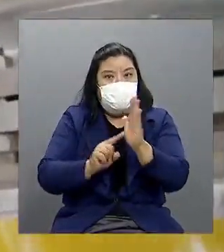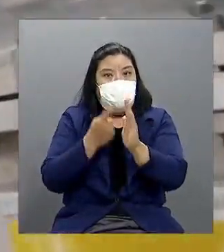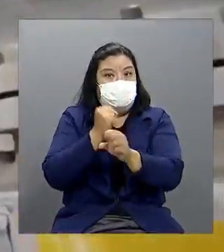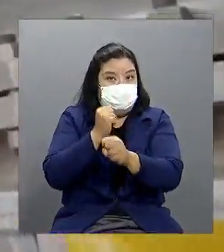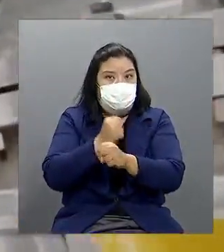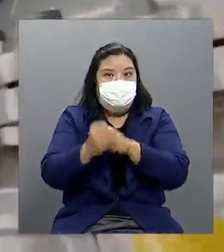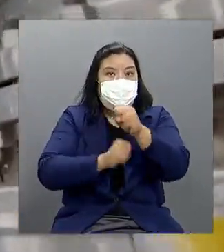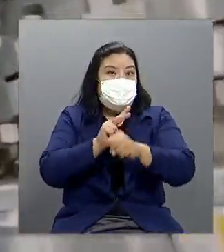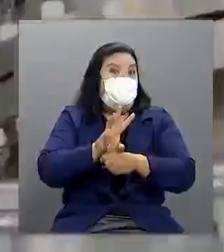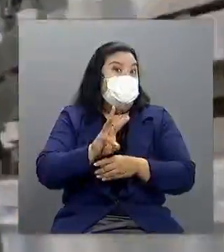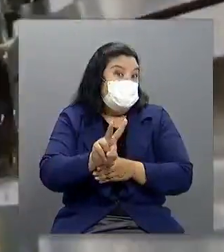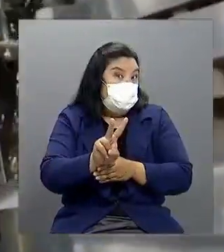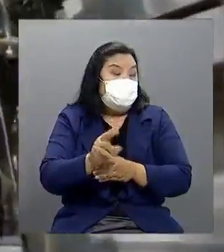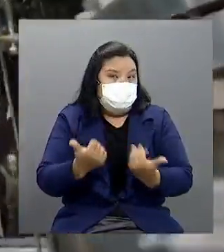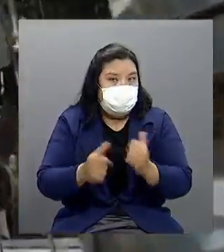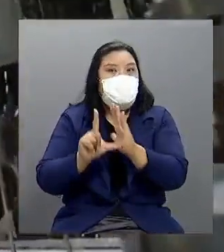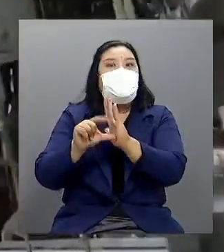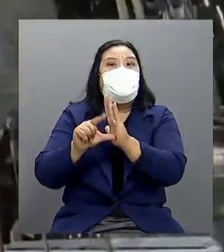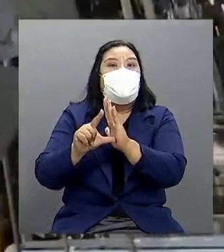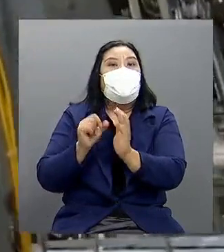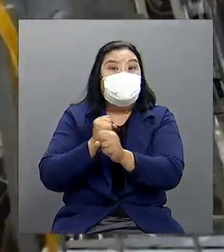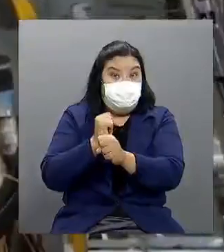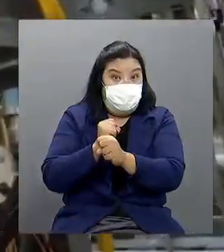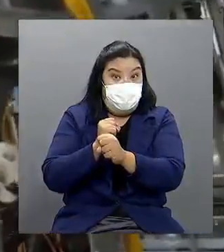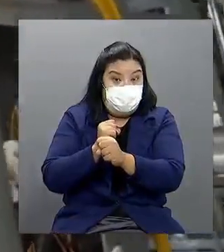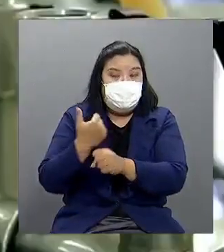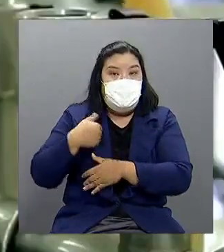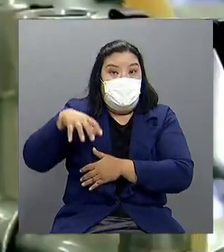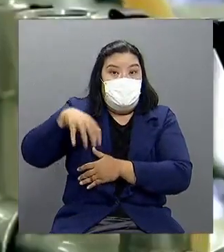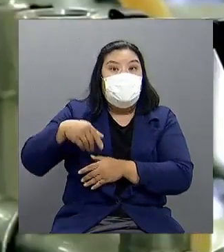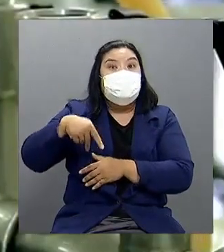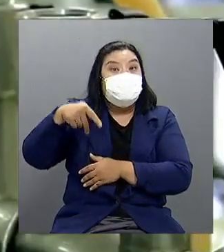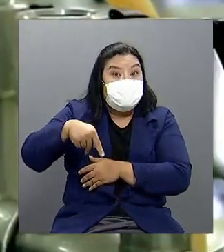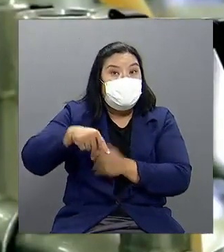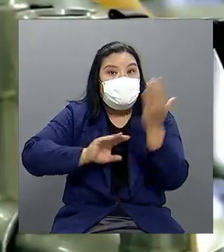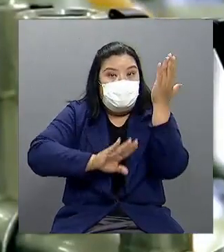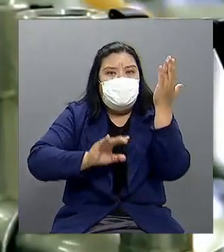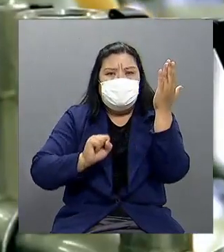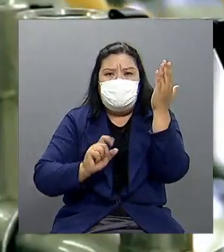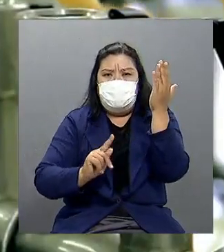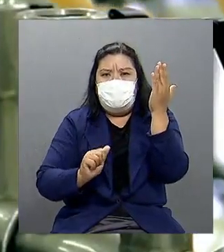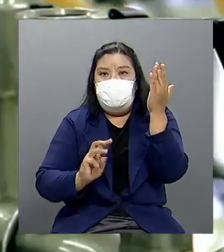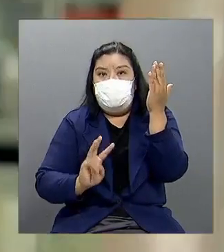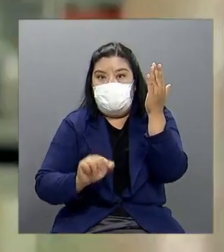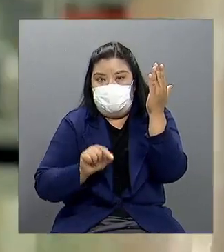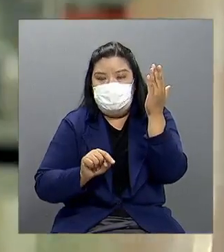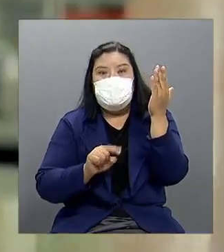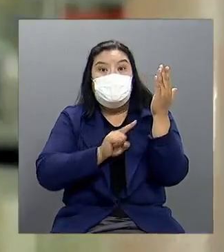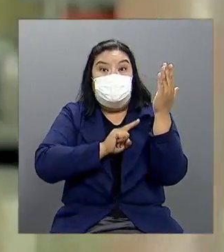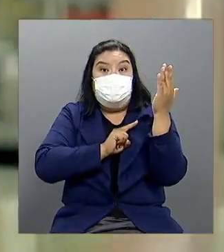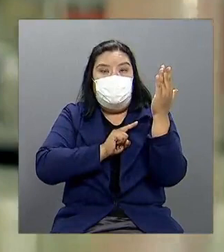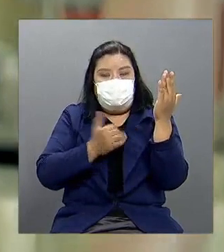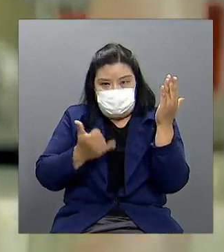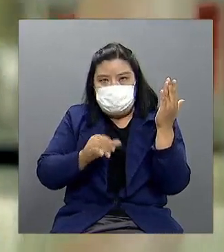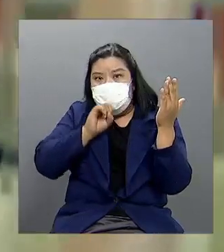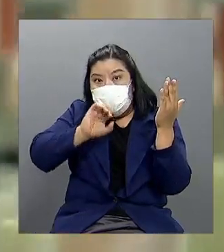ธิการสำนักงานคณะกรรมการนโยบายเขตพัฒนาพิเศษภาคตะวันออกสกพอหรือว่า EEC ระบุว่าในเดือนมิถุนายนนี้